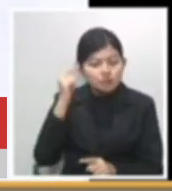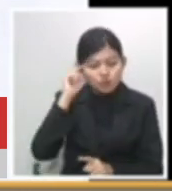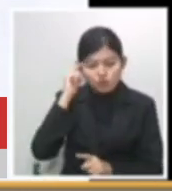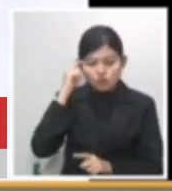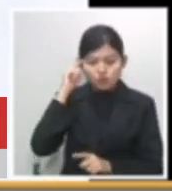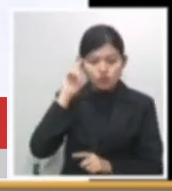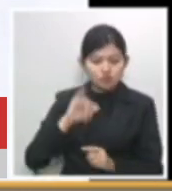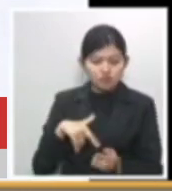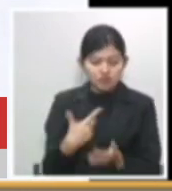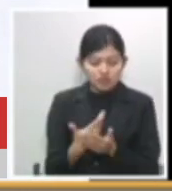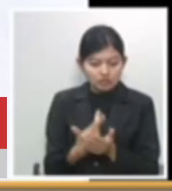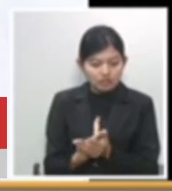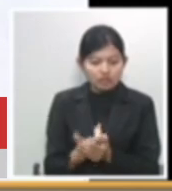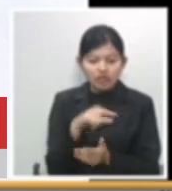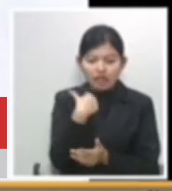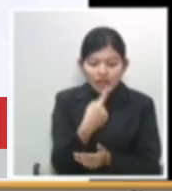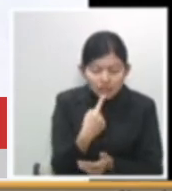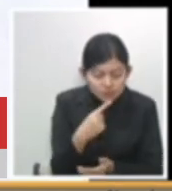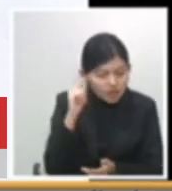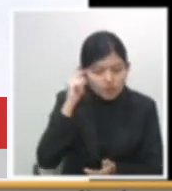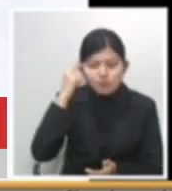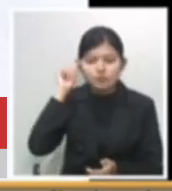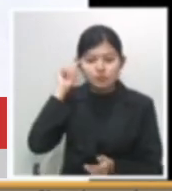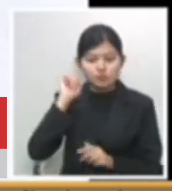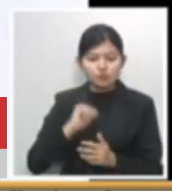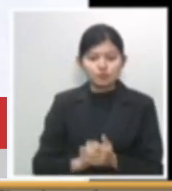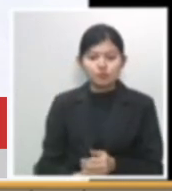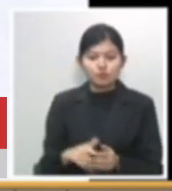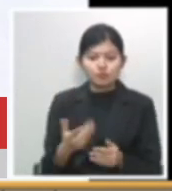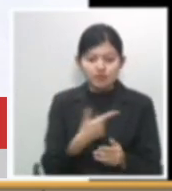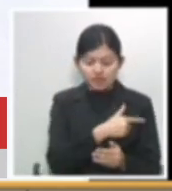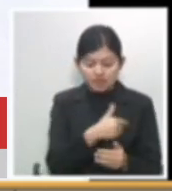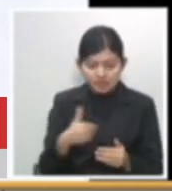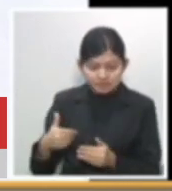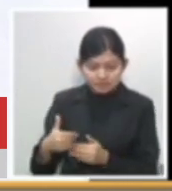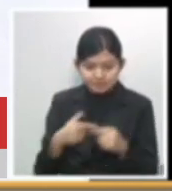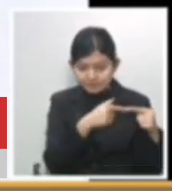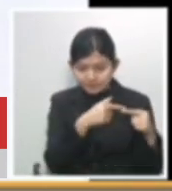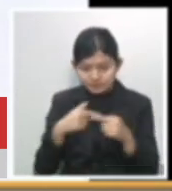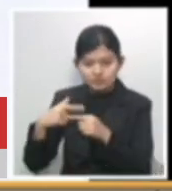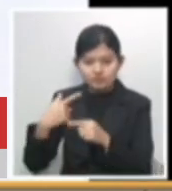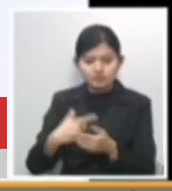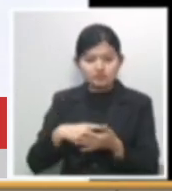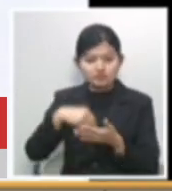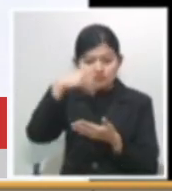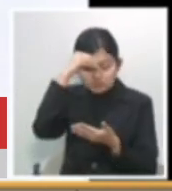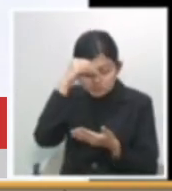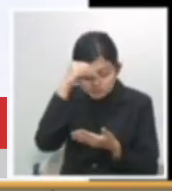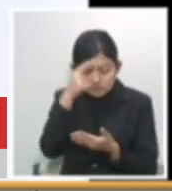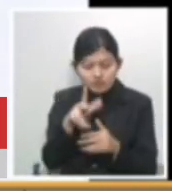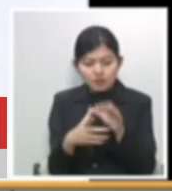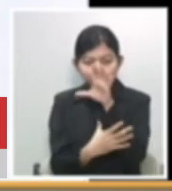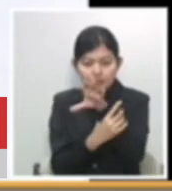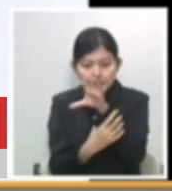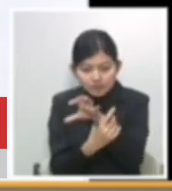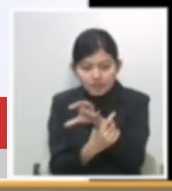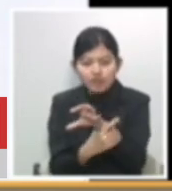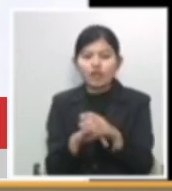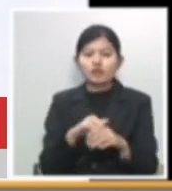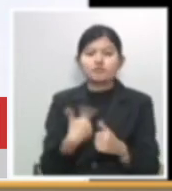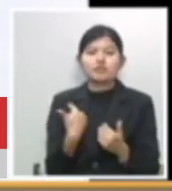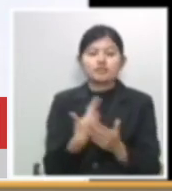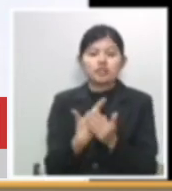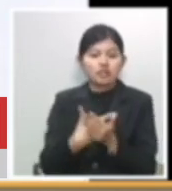เป็นค่าเบี้ยเลี้ยงใครบ้างนะครับไปที่การศึกษาภาคบังคับครับท่านประธานการศึกษาภาคบังคับเนี่ยได้รับเงินทั้งห